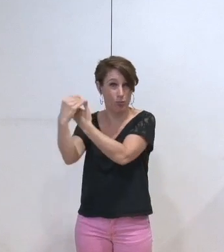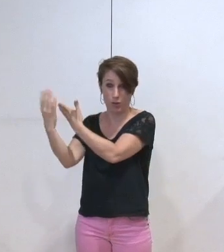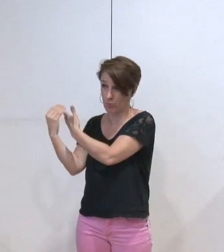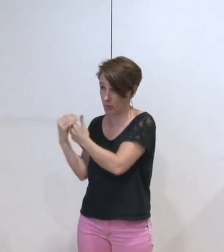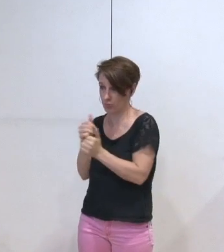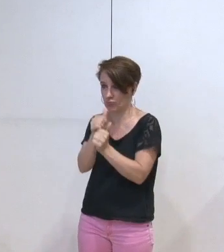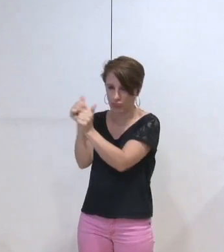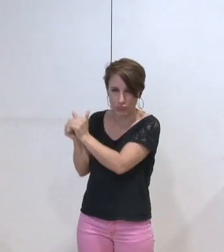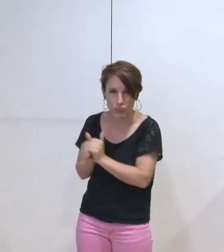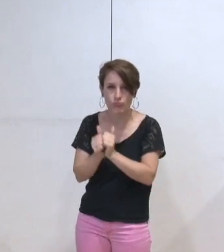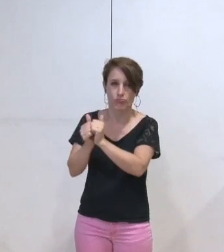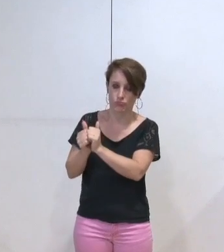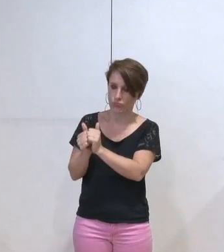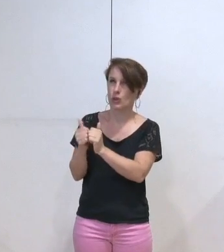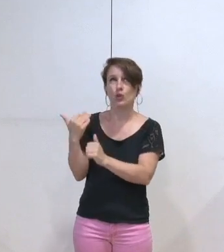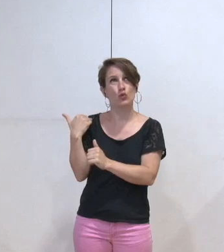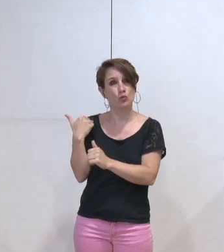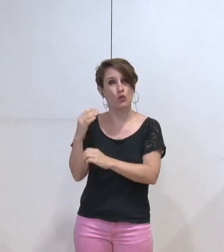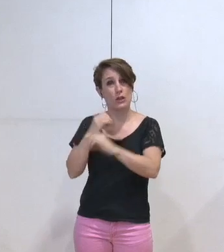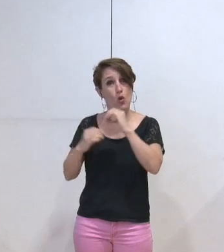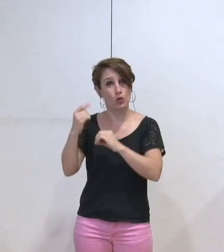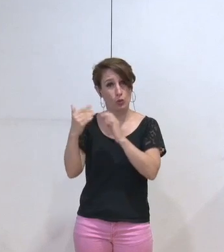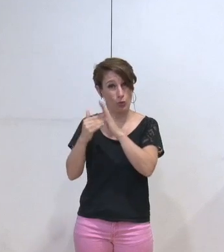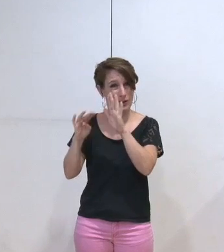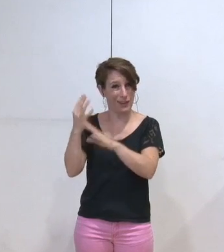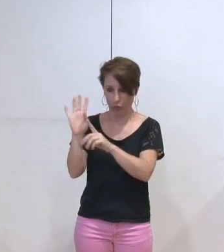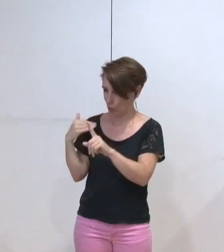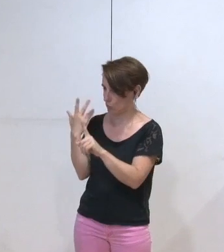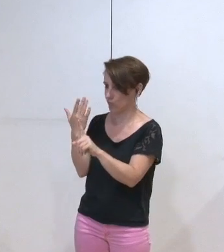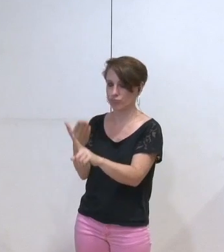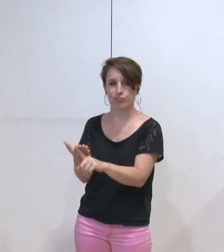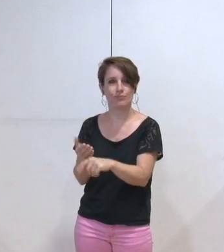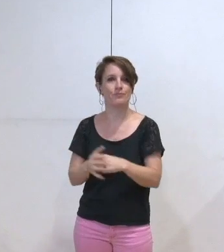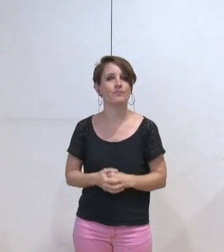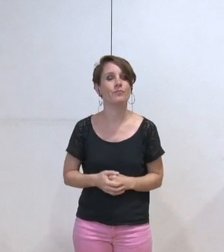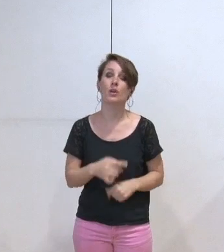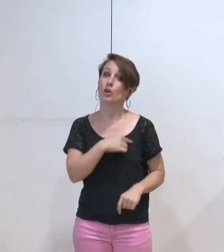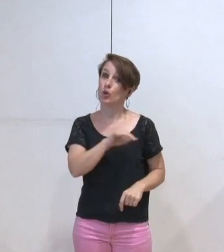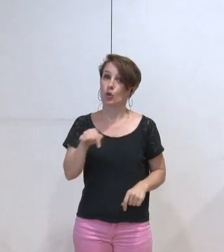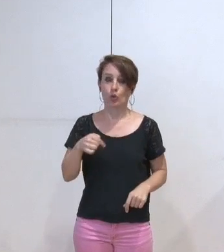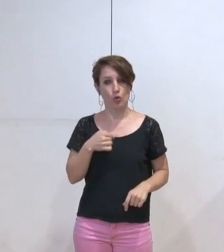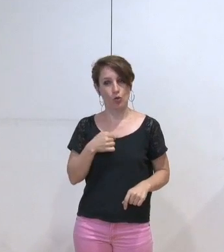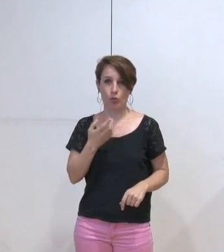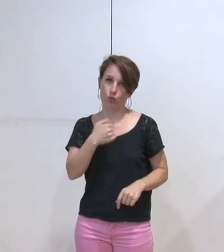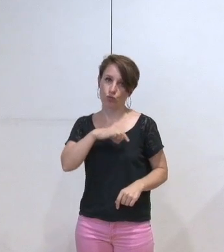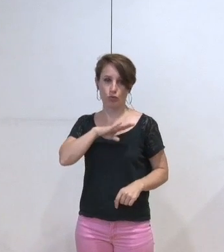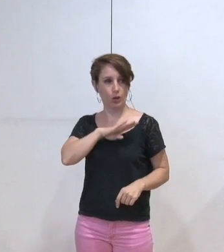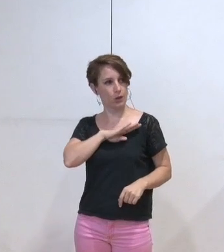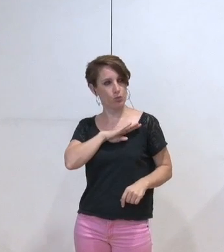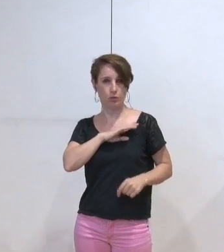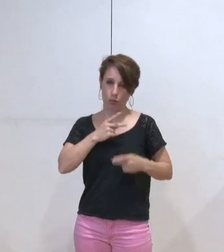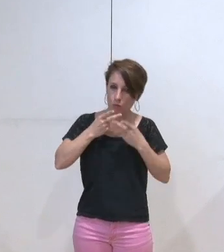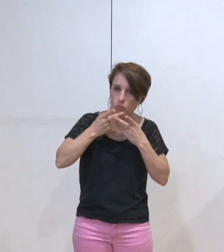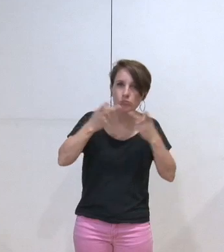ce travail à l'automne 2014 il est notre responsabilité de partager nos positions et de reconnaître la